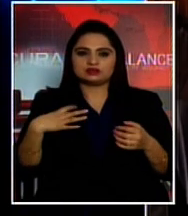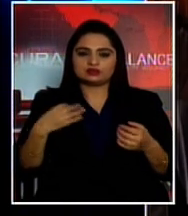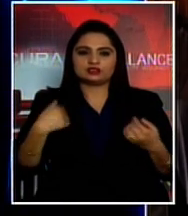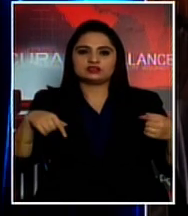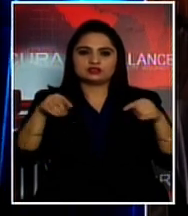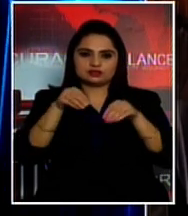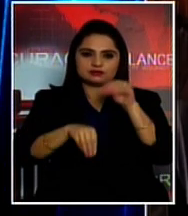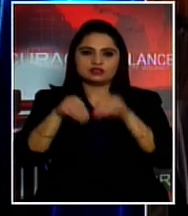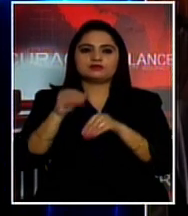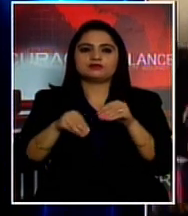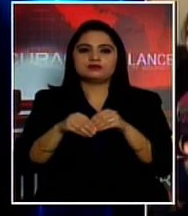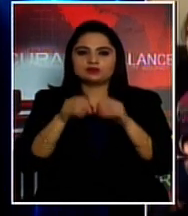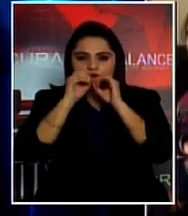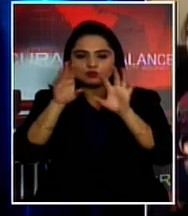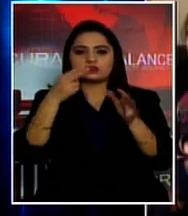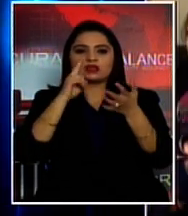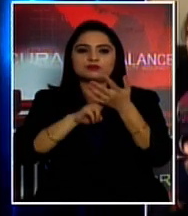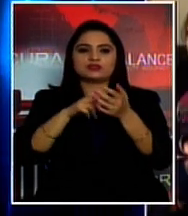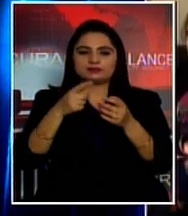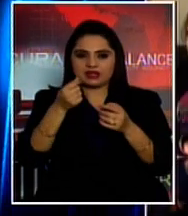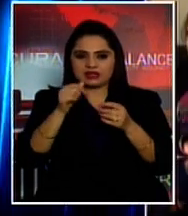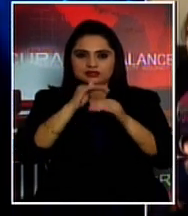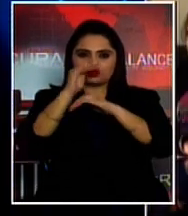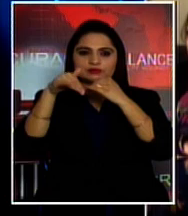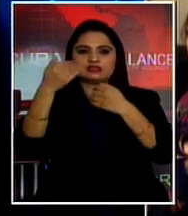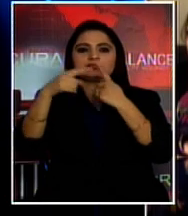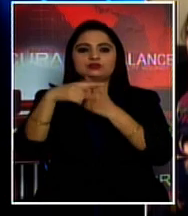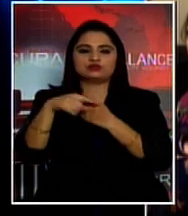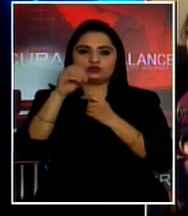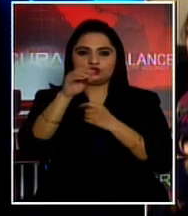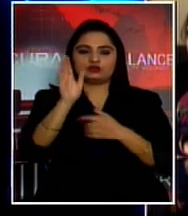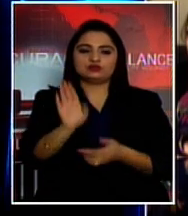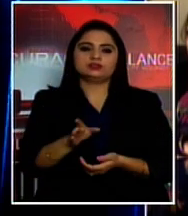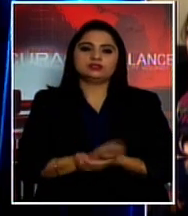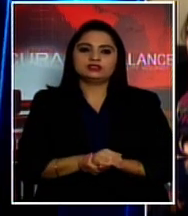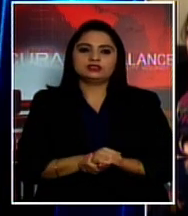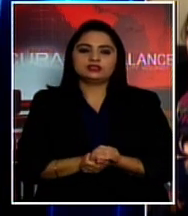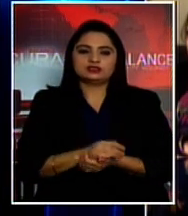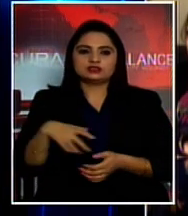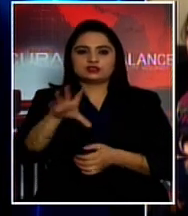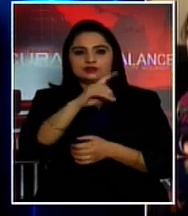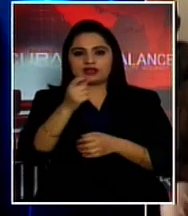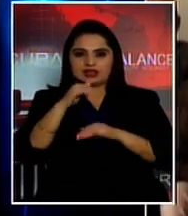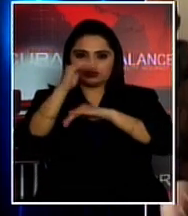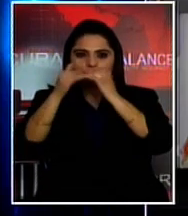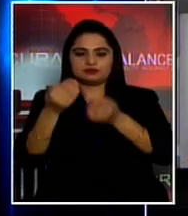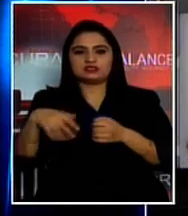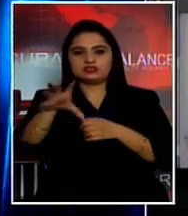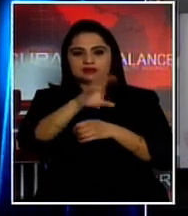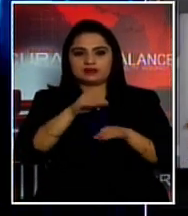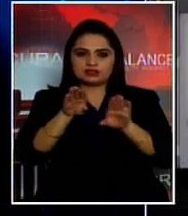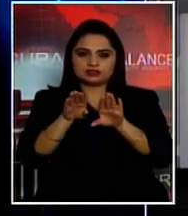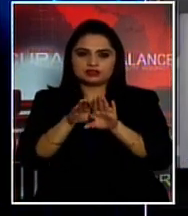प्रतिनिधि सभा निर्वाचनको घोषणा पत्रमा आर्थिक समृद्धिलाई जोड दिएको हो। सबैका लागि समृद्धि, सबैलाई